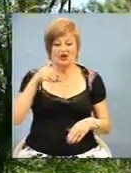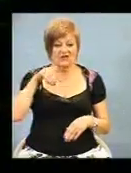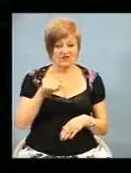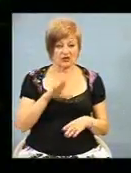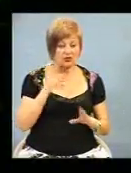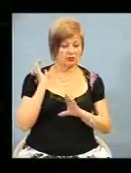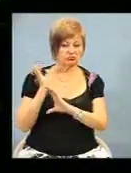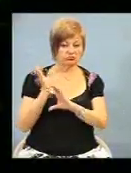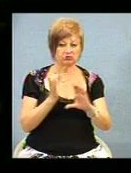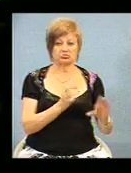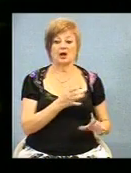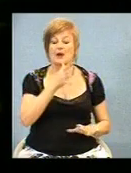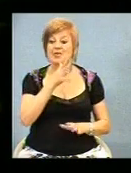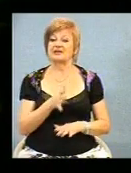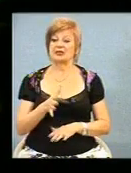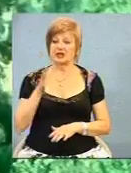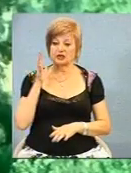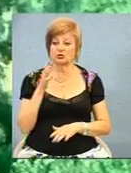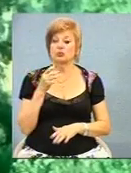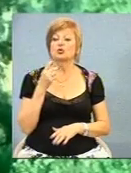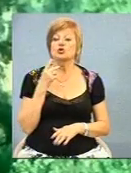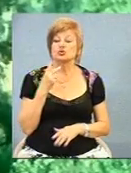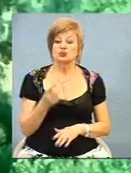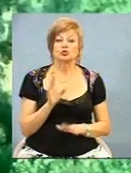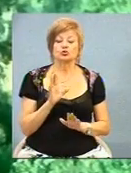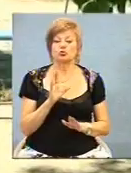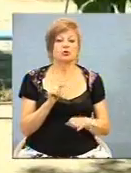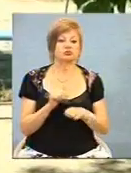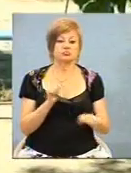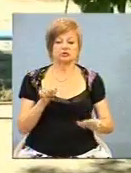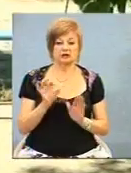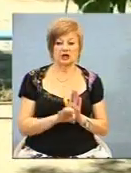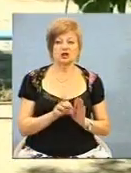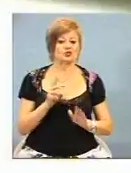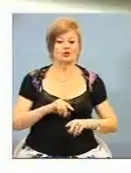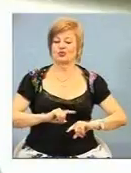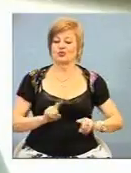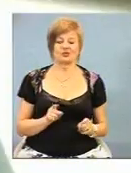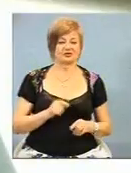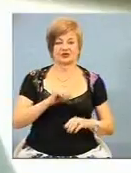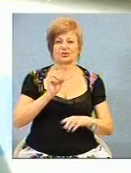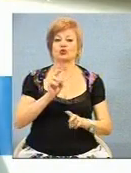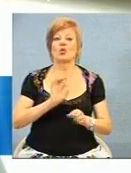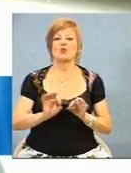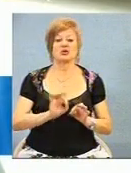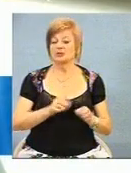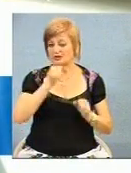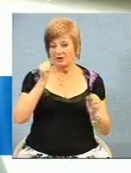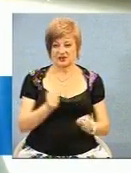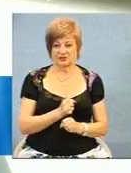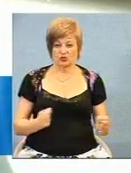відеоспостереження, встановлених 5 років тому. Техніка дозволяє тільки оперативно зреагувати на пожежу, але не затримати паліїв. Хвойні насадження, це